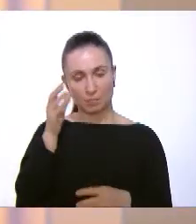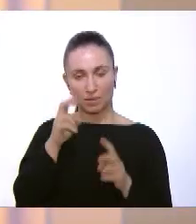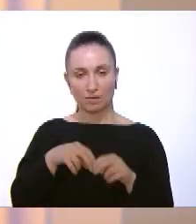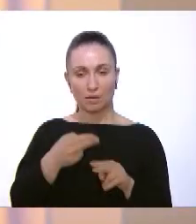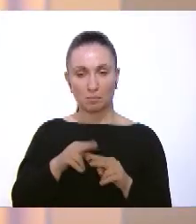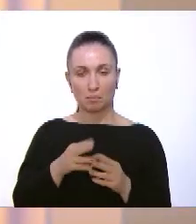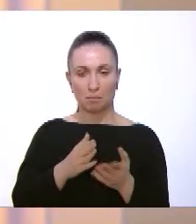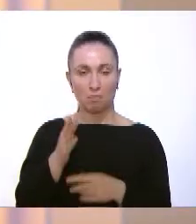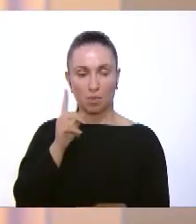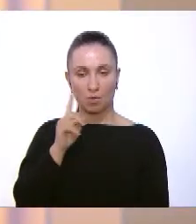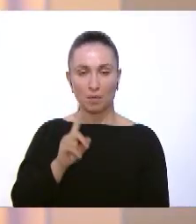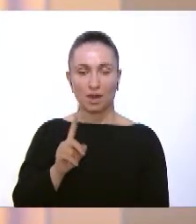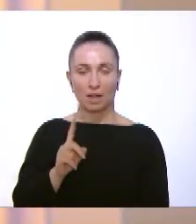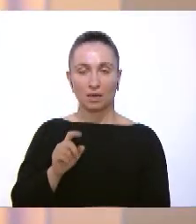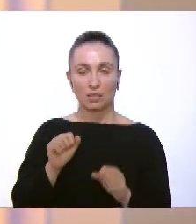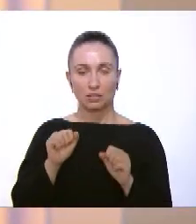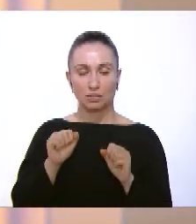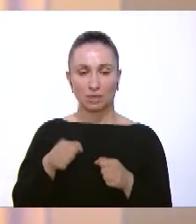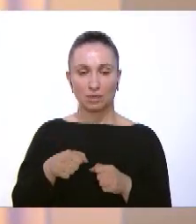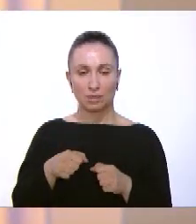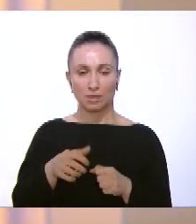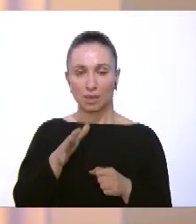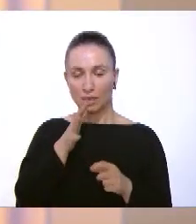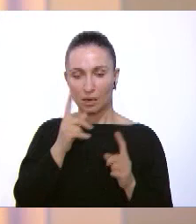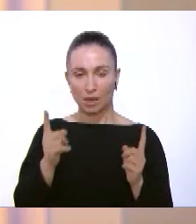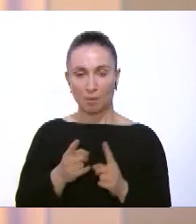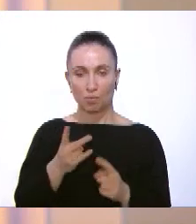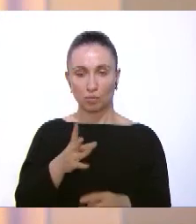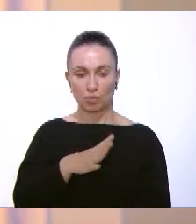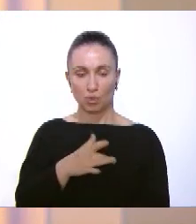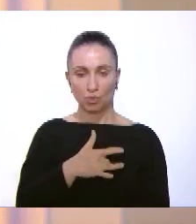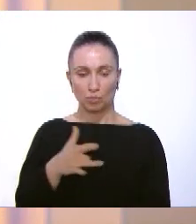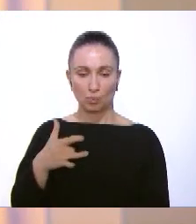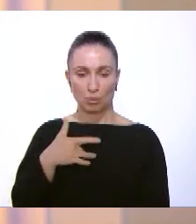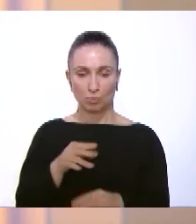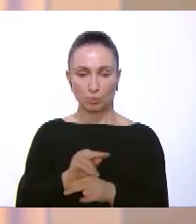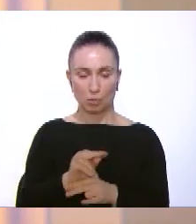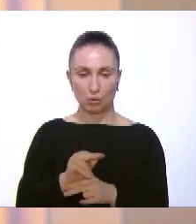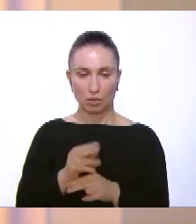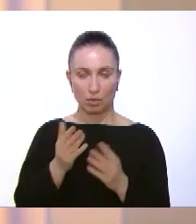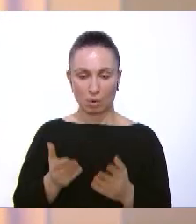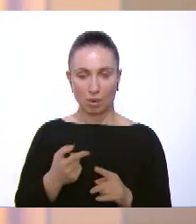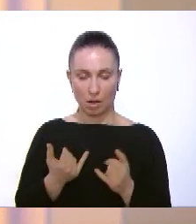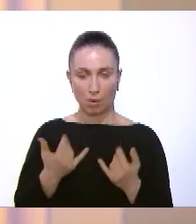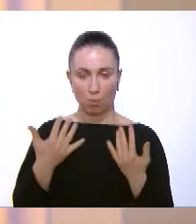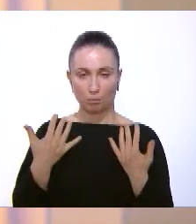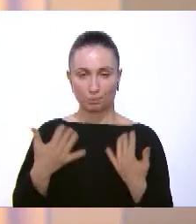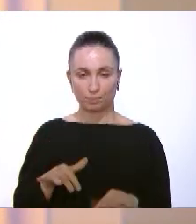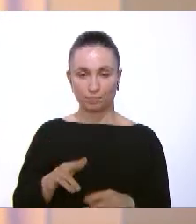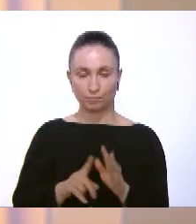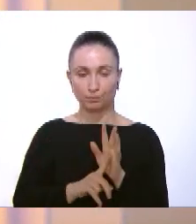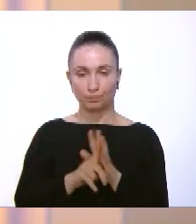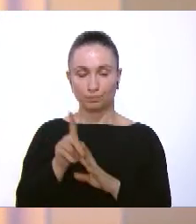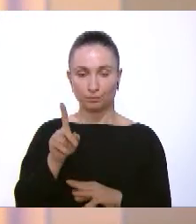იმ მიმართულებით, რომ რაც შეიძლება ხანმოკლე იყოს ტუბერკულოზის მკურნალობა. ახლა უკვე